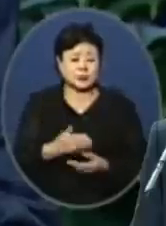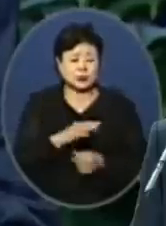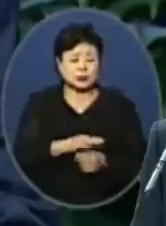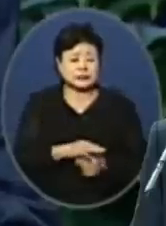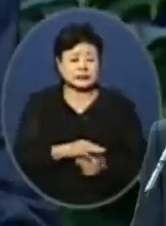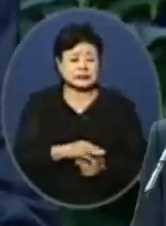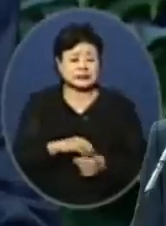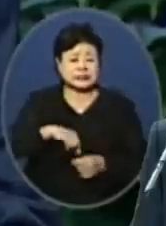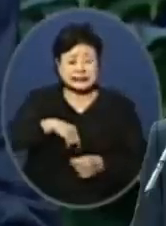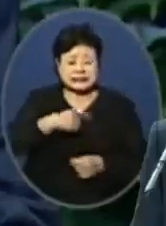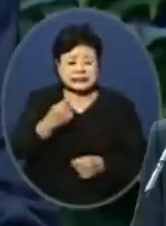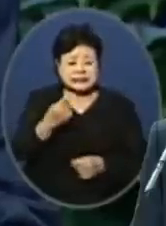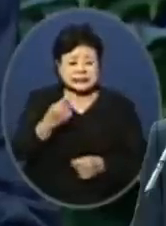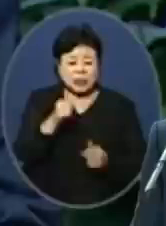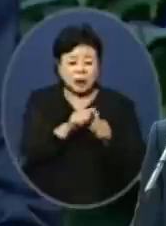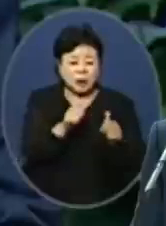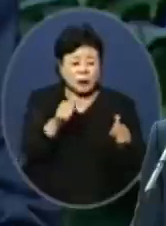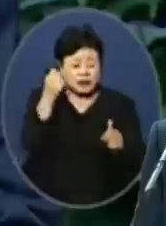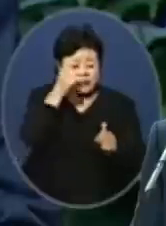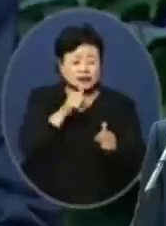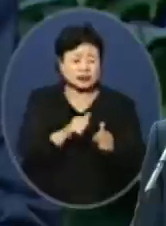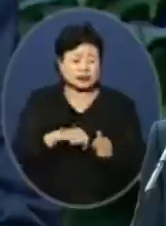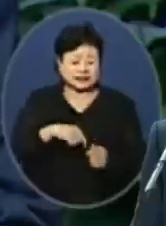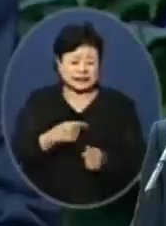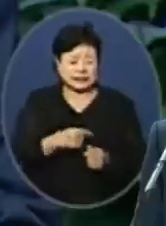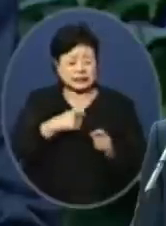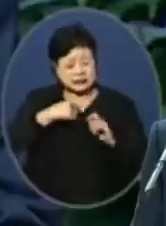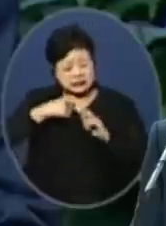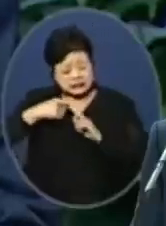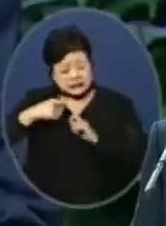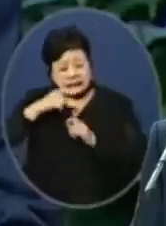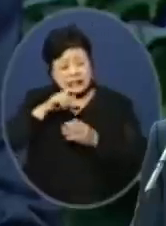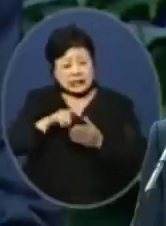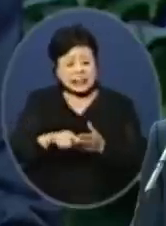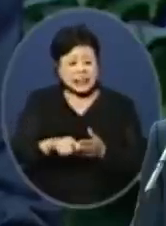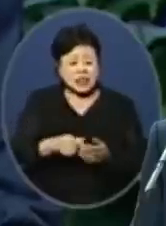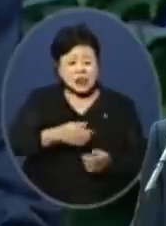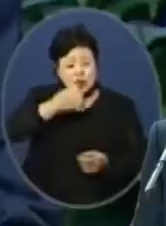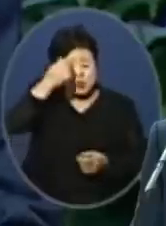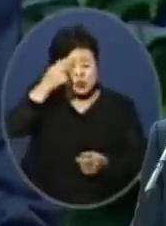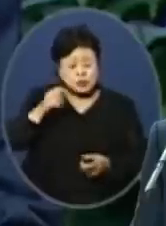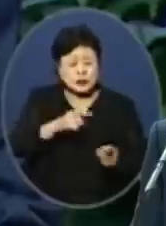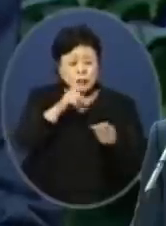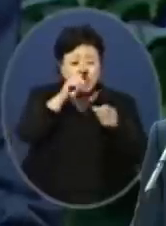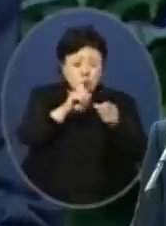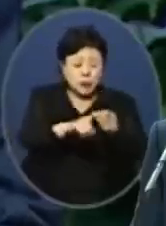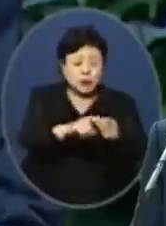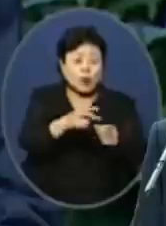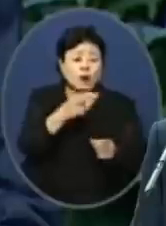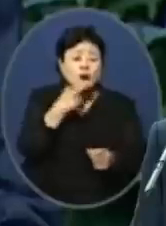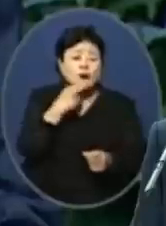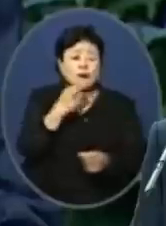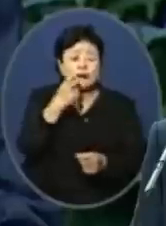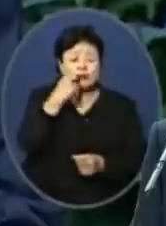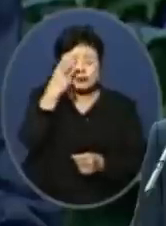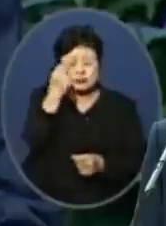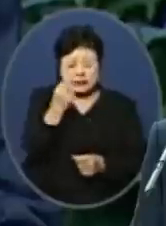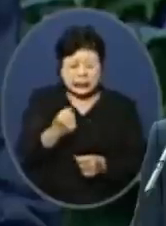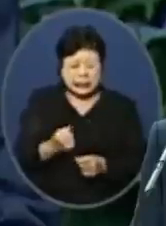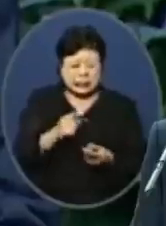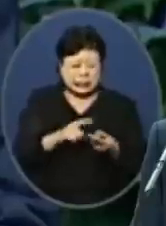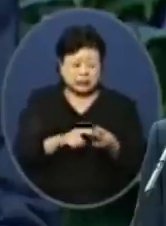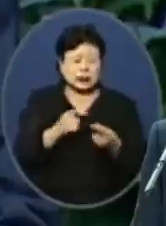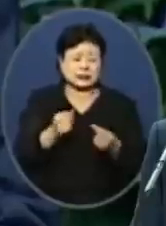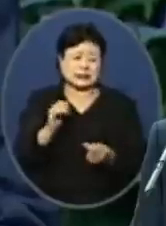육신적인 자아가 혼적 자아와 영적 자아를 끌고 갈 때 그 사람은 꿈도 삶의 목표도 없는 부패한 인생이 되고 마는